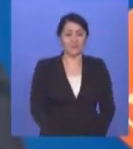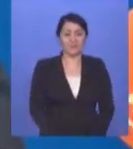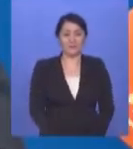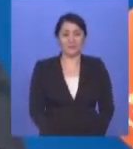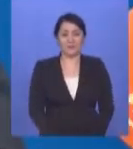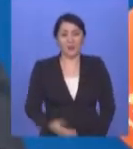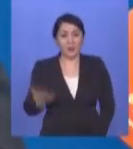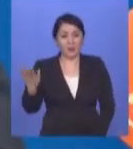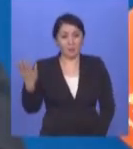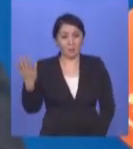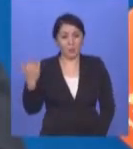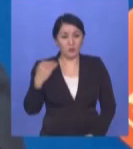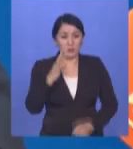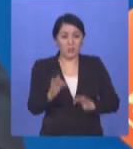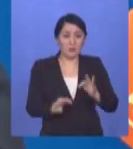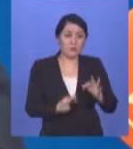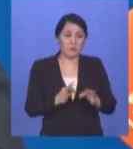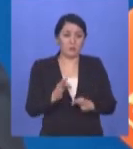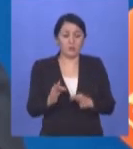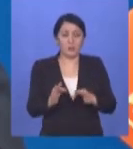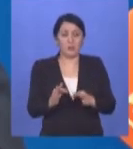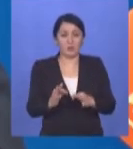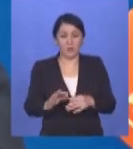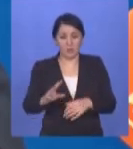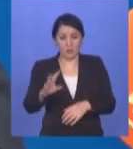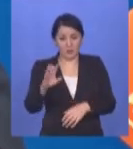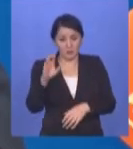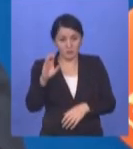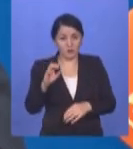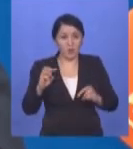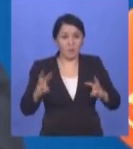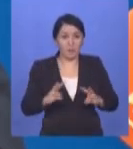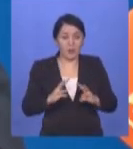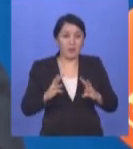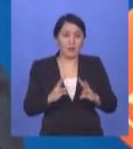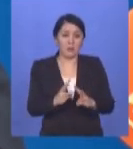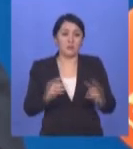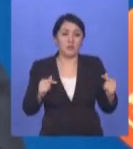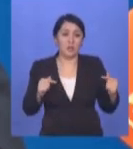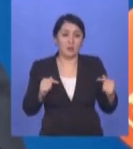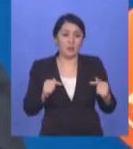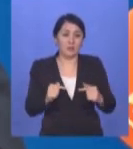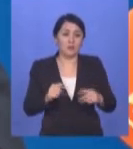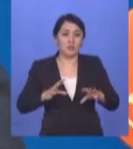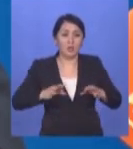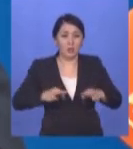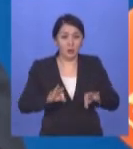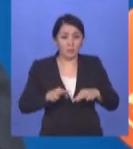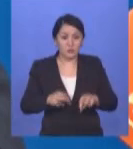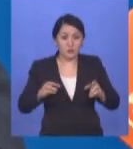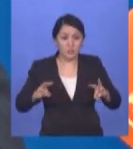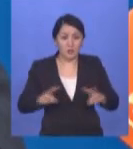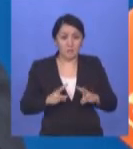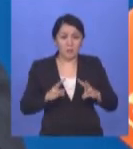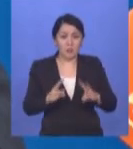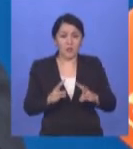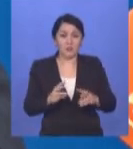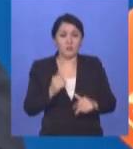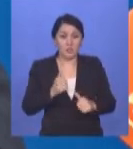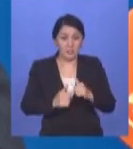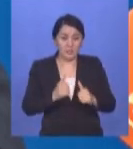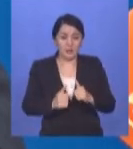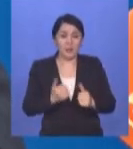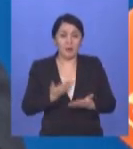За прошлые сутки подразделениями государственной противопожарной службы. Сондай-ақ өңірде автокөліктердің өртену оқиғалары да